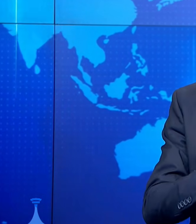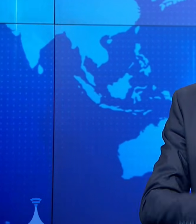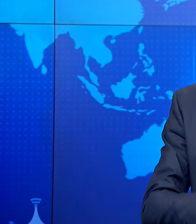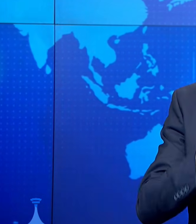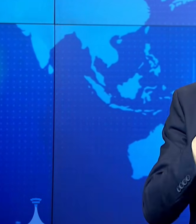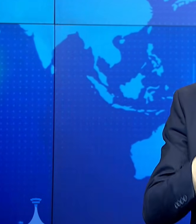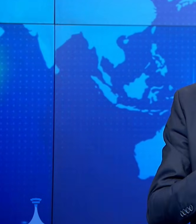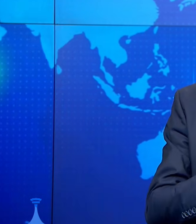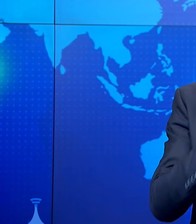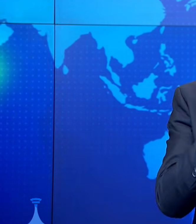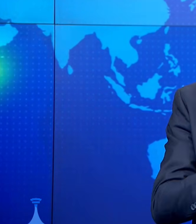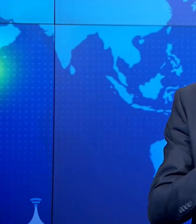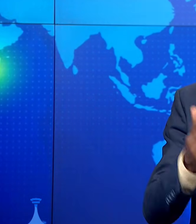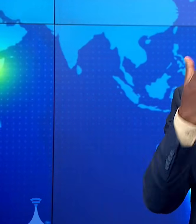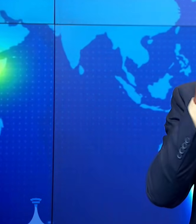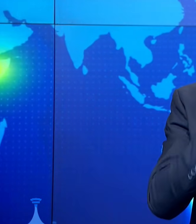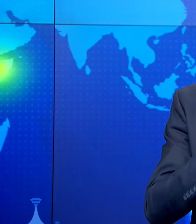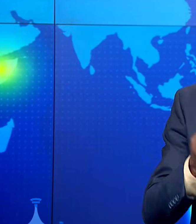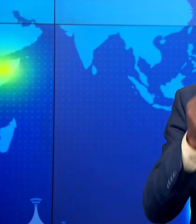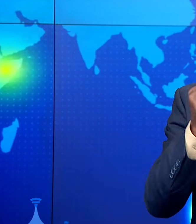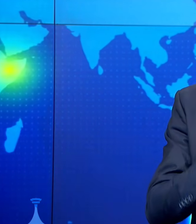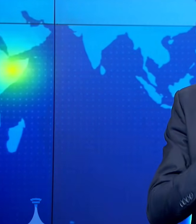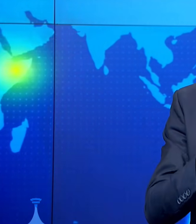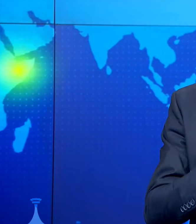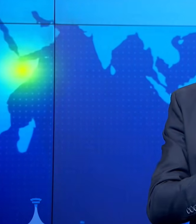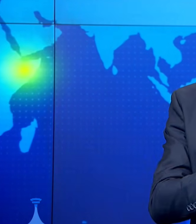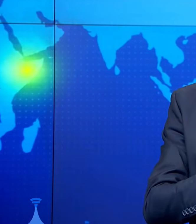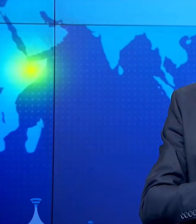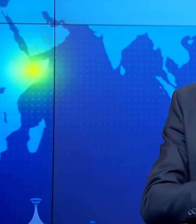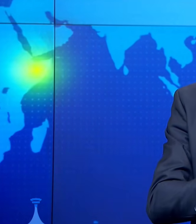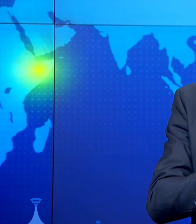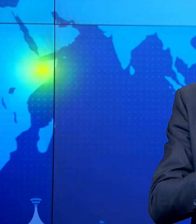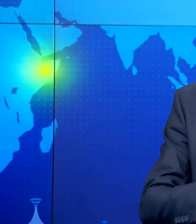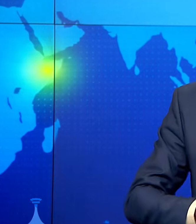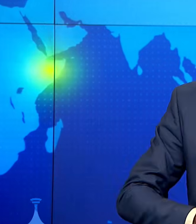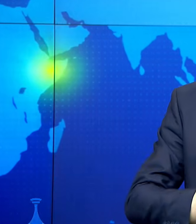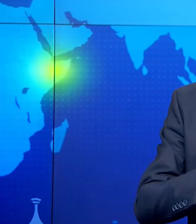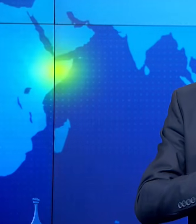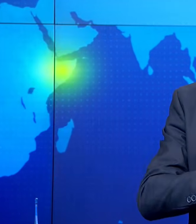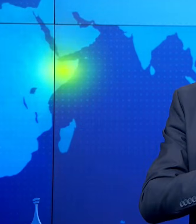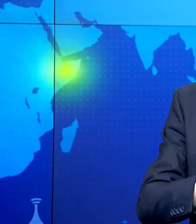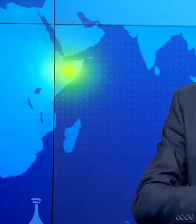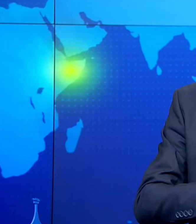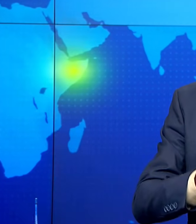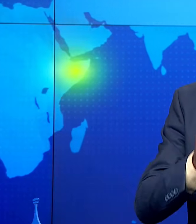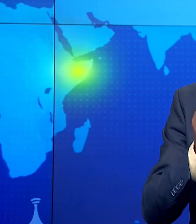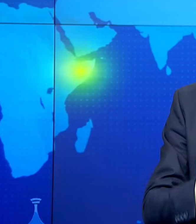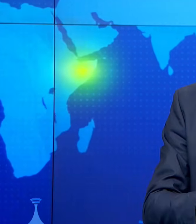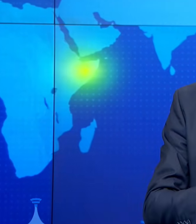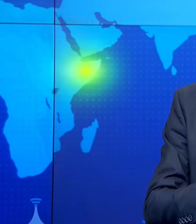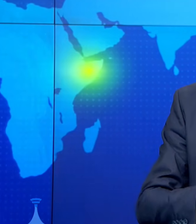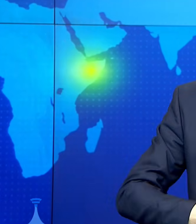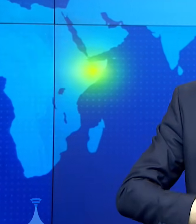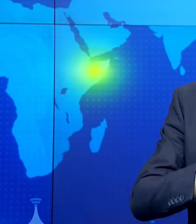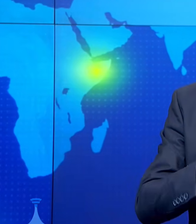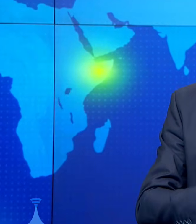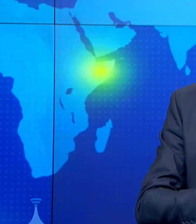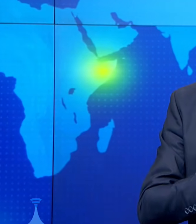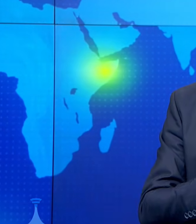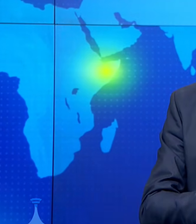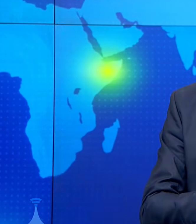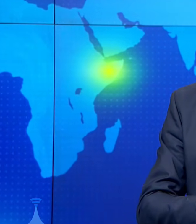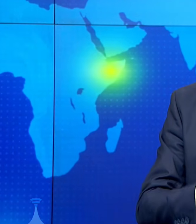በመቶ ዝቅ ብሏል። አዲስ አበባን ውብ፣ ተወዳዳሪ የስበት ማዕከልና ለነዋሪዎች ምቹ ማድረግ ተችሏል።